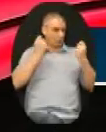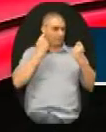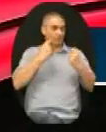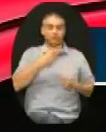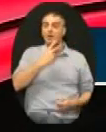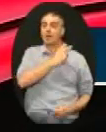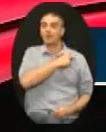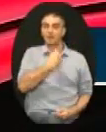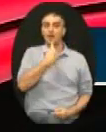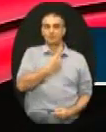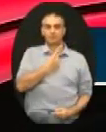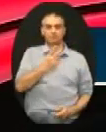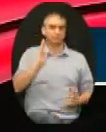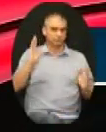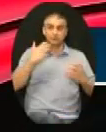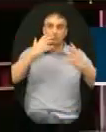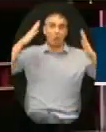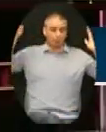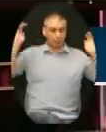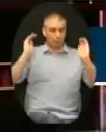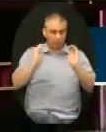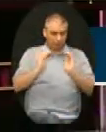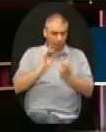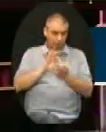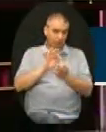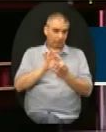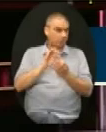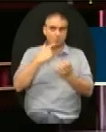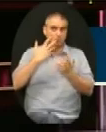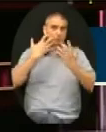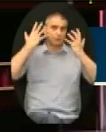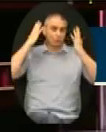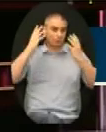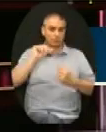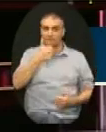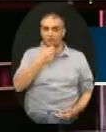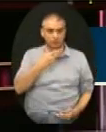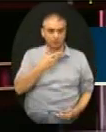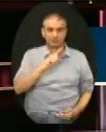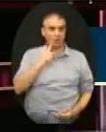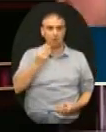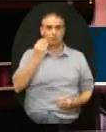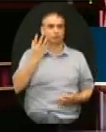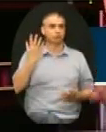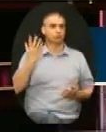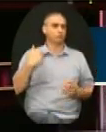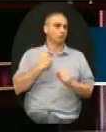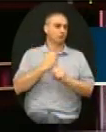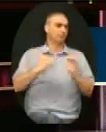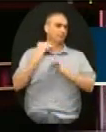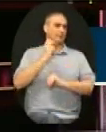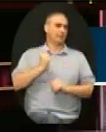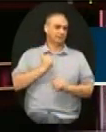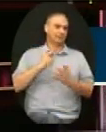אז הרמטכ"ל היום בוועדה מקטין את הסיפור הזה ואומר, תראו, הסיפור הזה הוא לא סיפור דרמטי. קודם כל, זה לא איזשהו משהו שמתנהל בדרג המדיני, זה